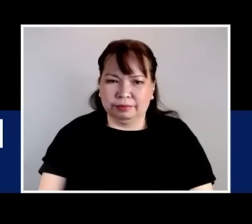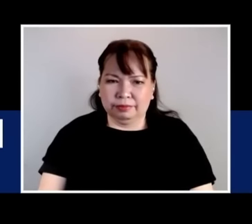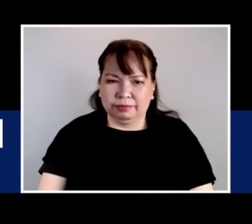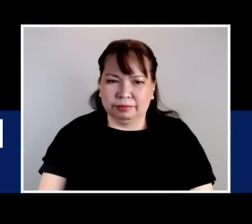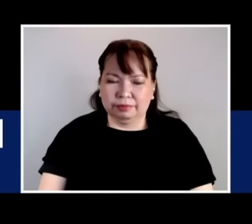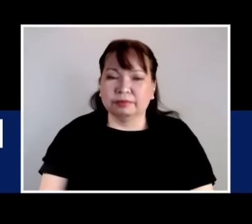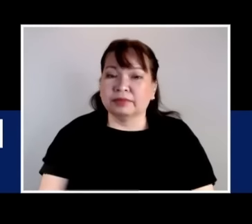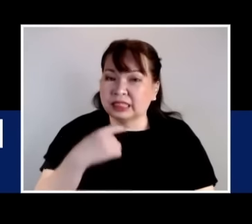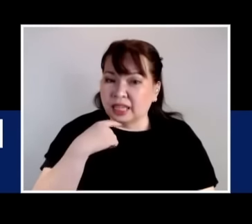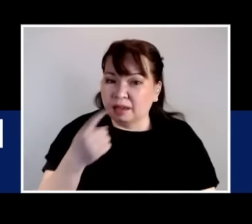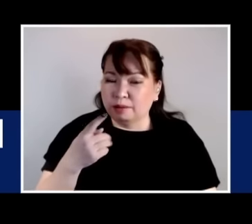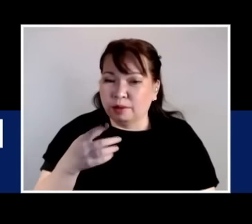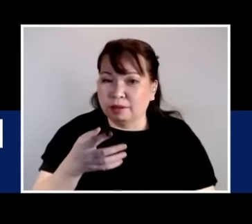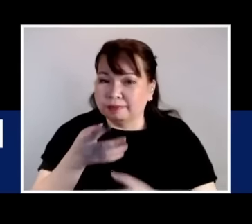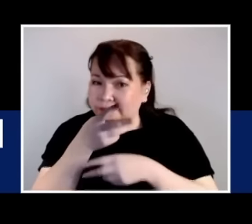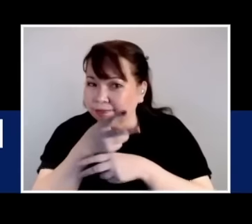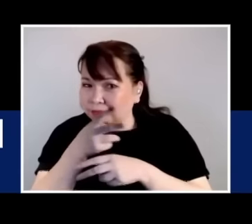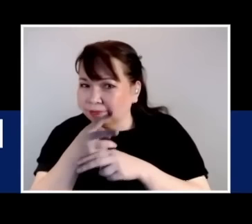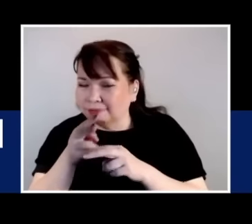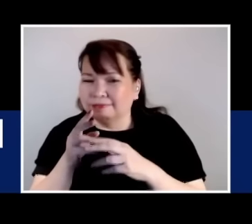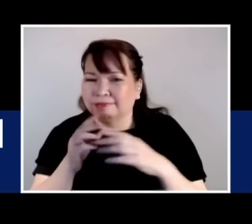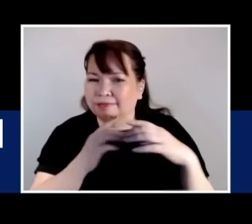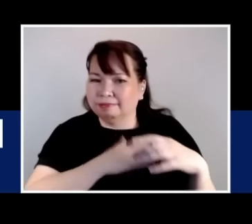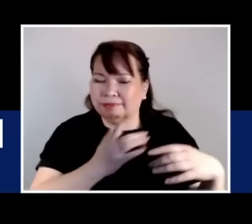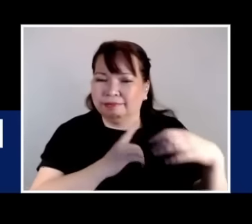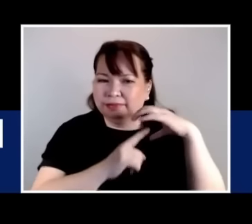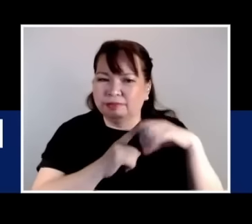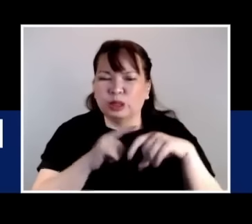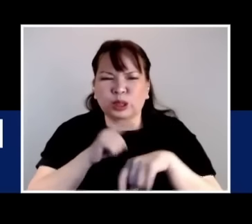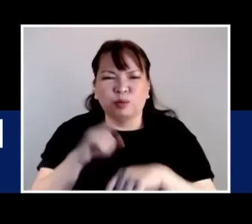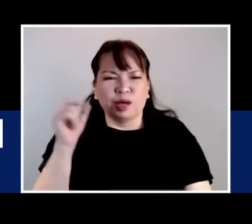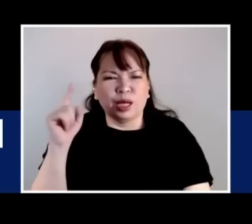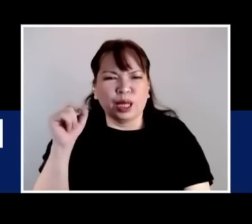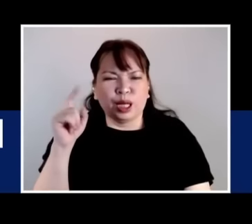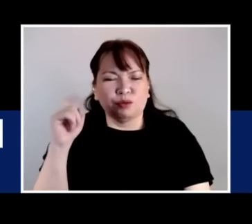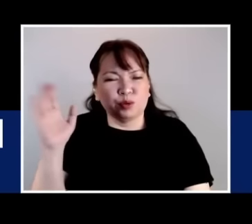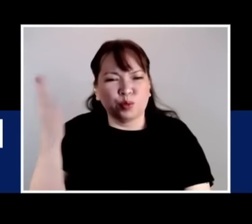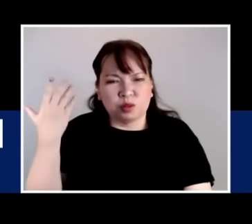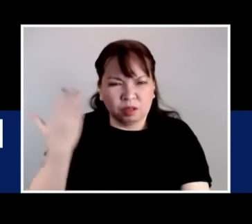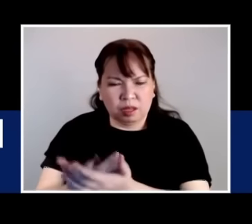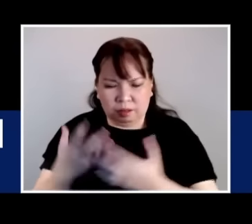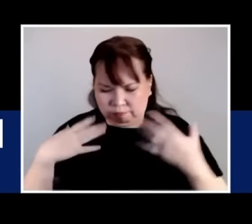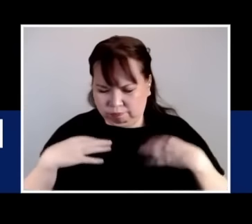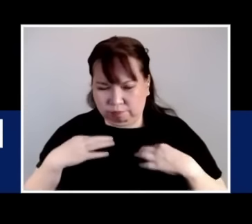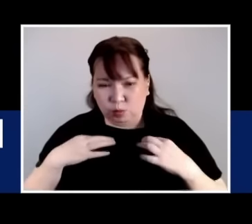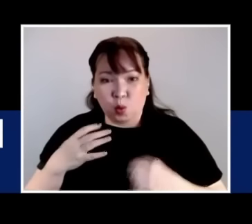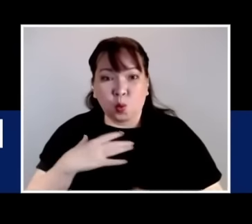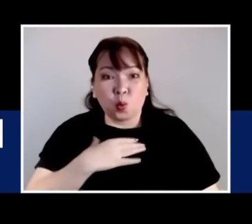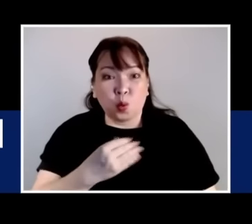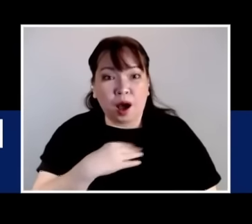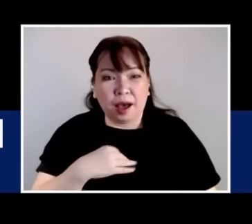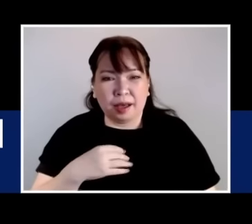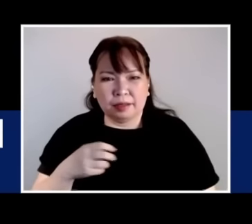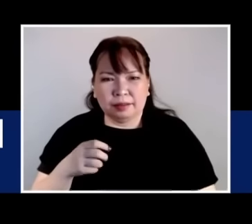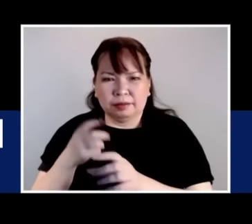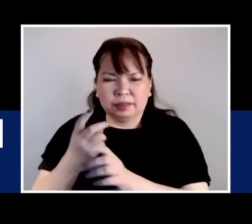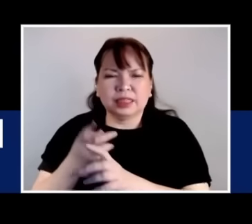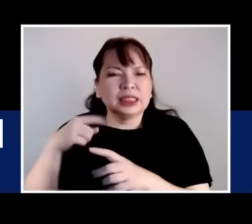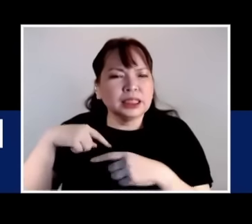Ayon sa bayan patroller, bandang alas 11 ng umaga dumating ang mga lalaking nakaputi na lula ng 1 pick-up sa voting